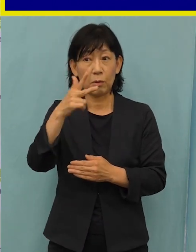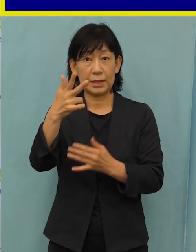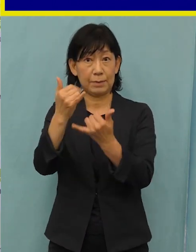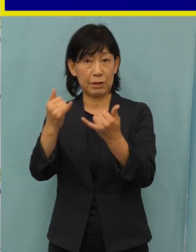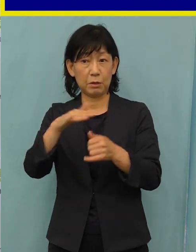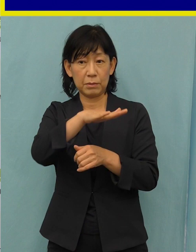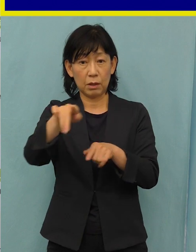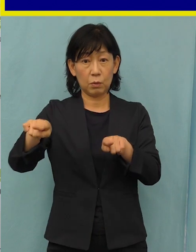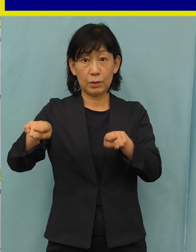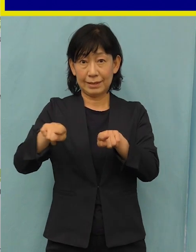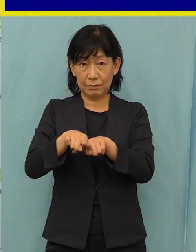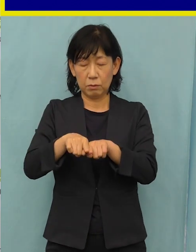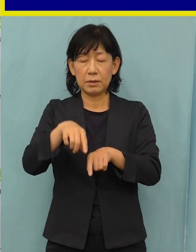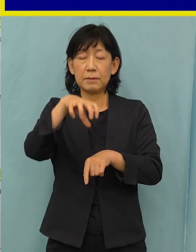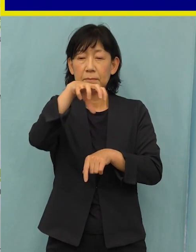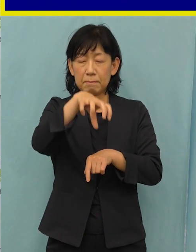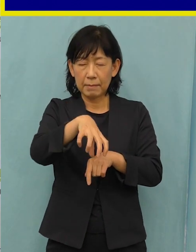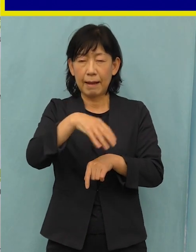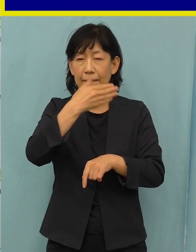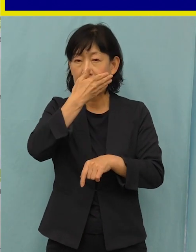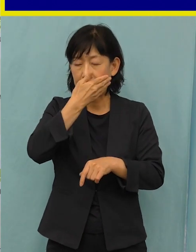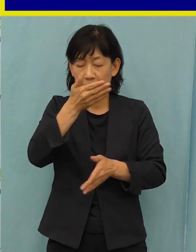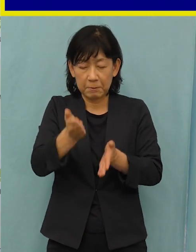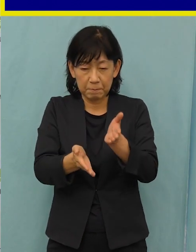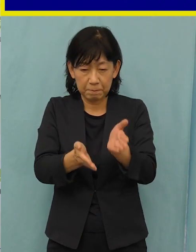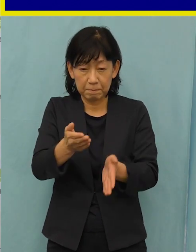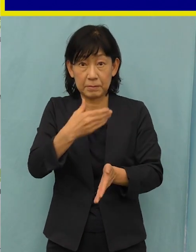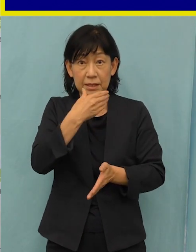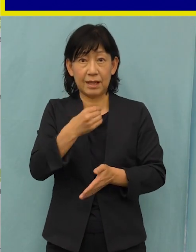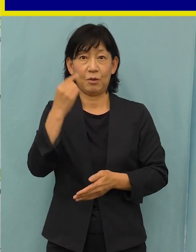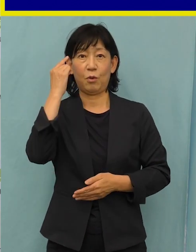後とも市民の皆さんとともに大切に守っていきたいと思います。